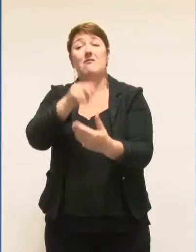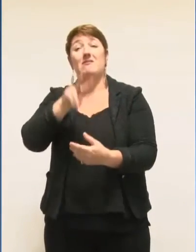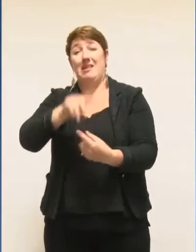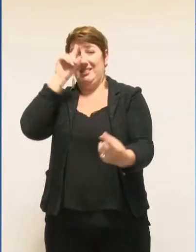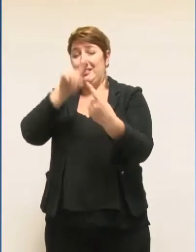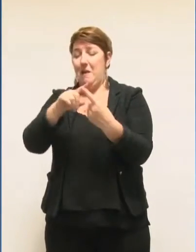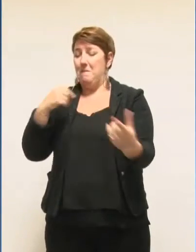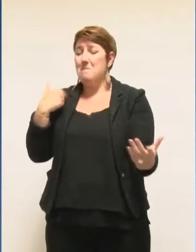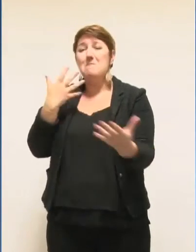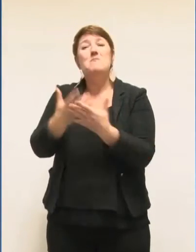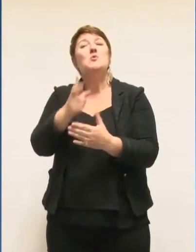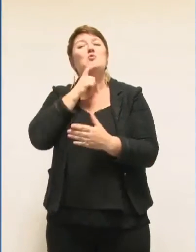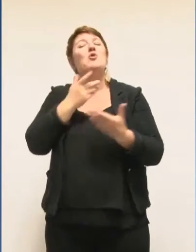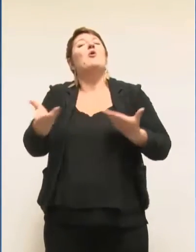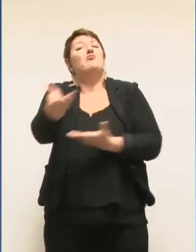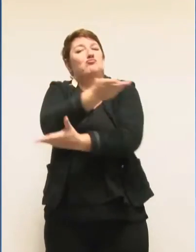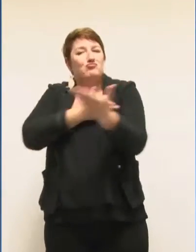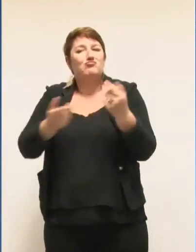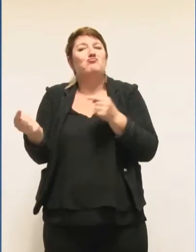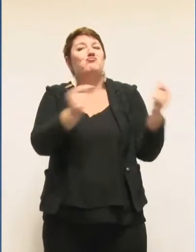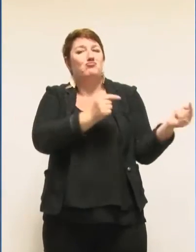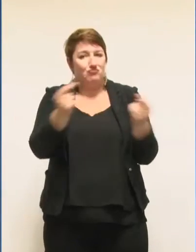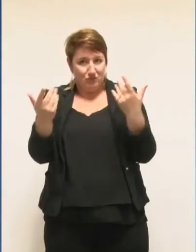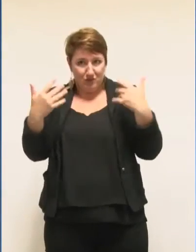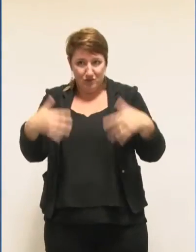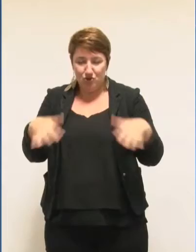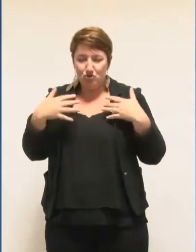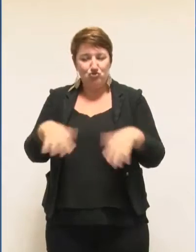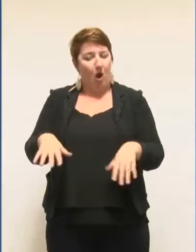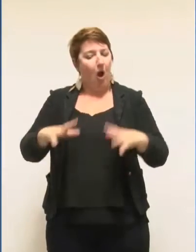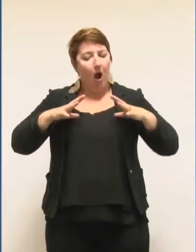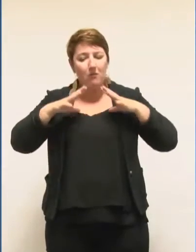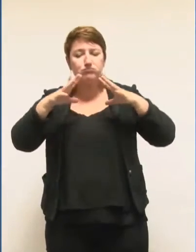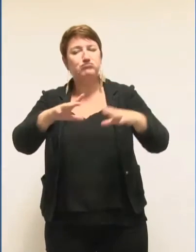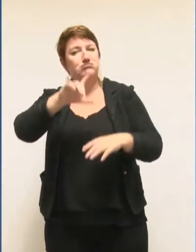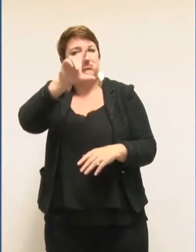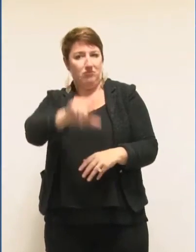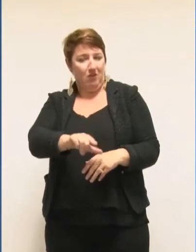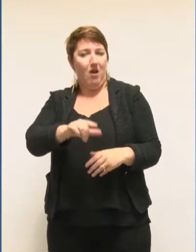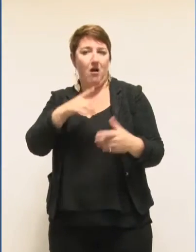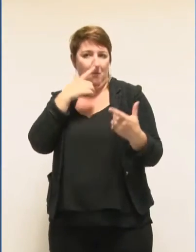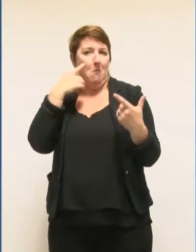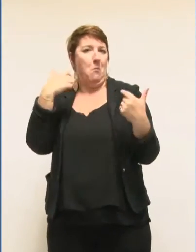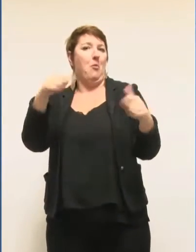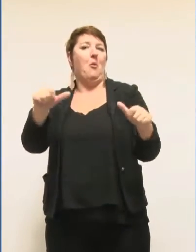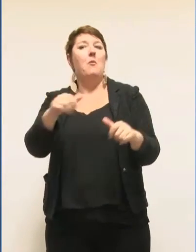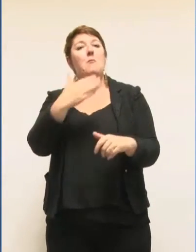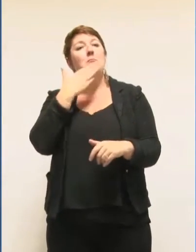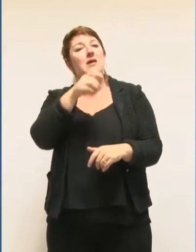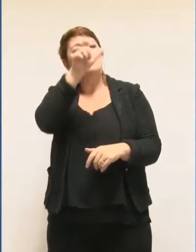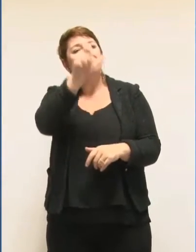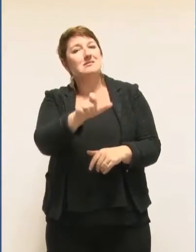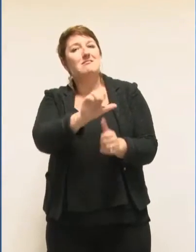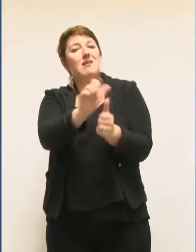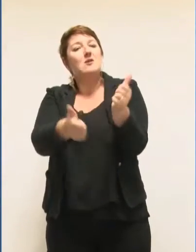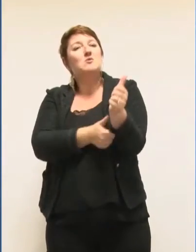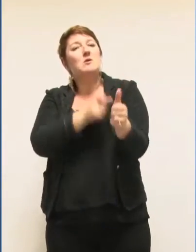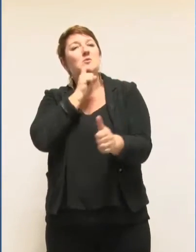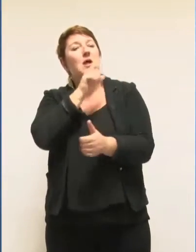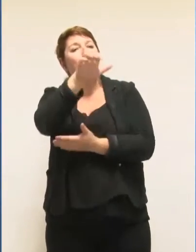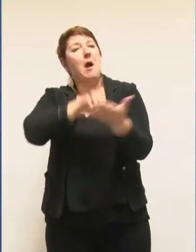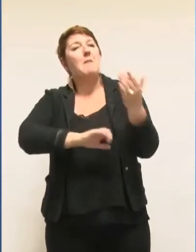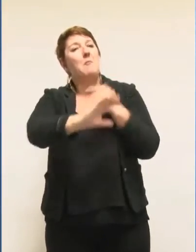tout à l'heure, avec une certaine détermination, et je remercie l'adjoint qui a présenté tout à l'heure le